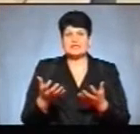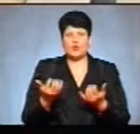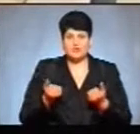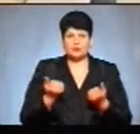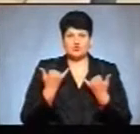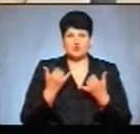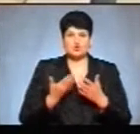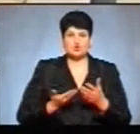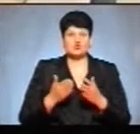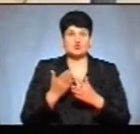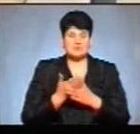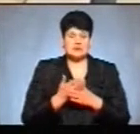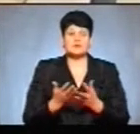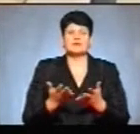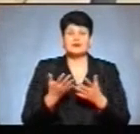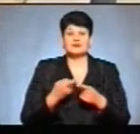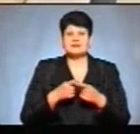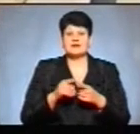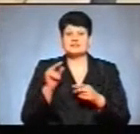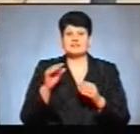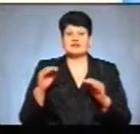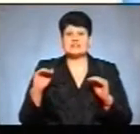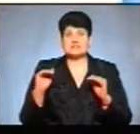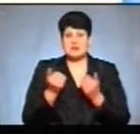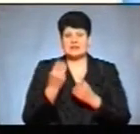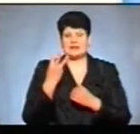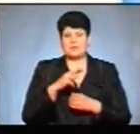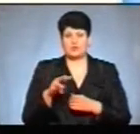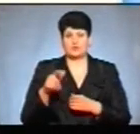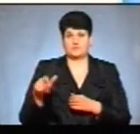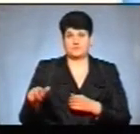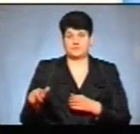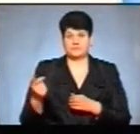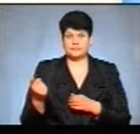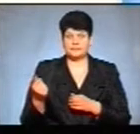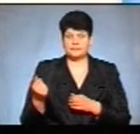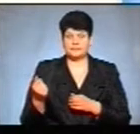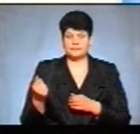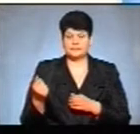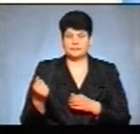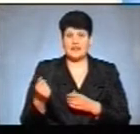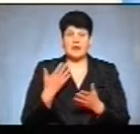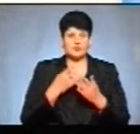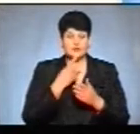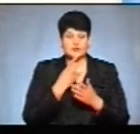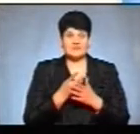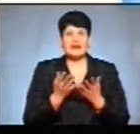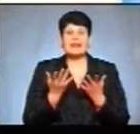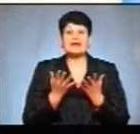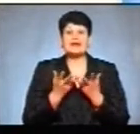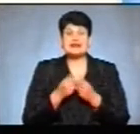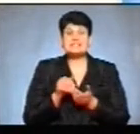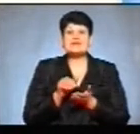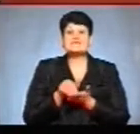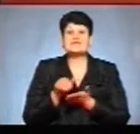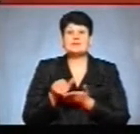субсидію, то, звісно, що ця цифра зменшилась майже на 3 мільйони чоловік, навіть трошки більше. Але якщо ви подивитесь кількість відмов, то